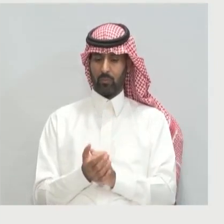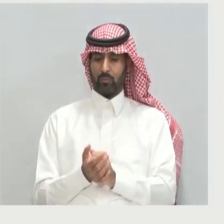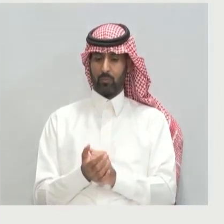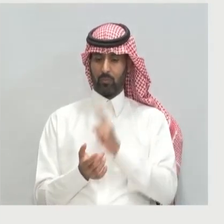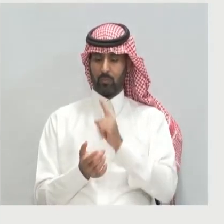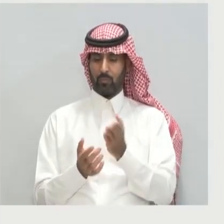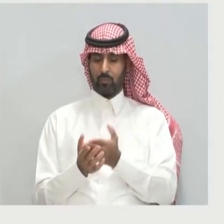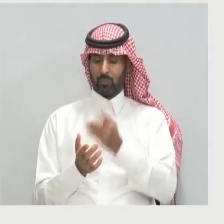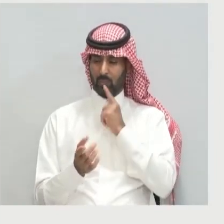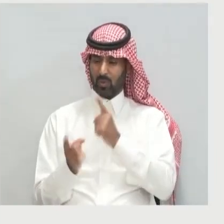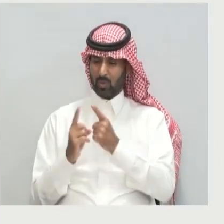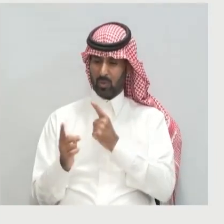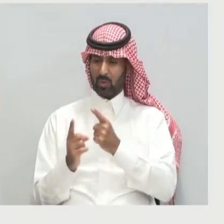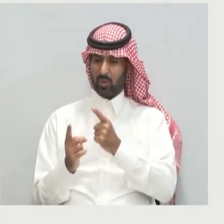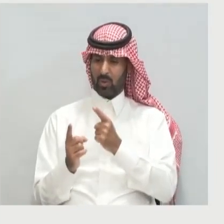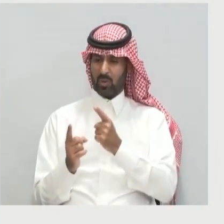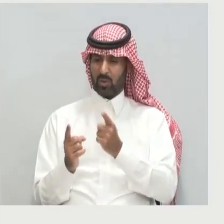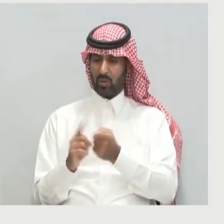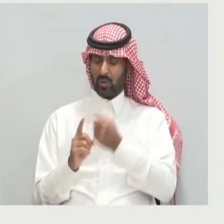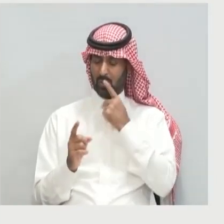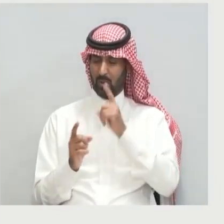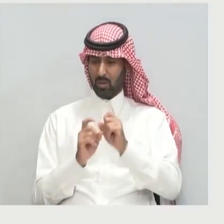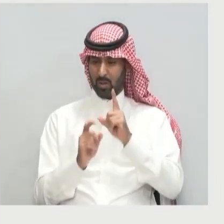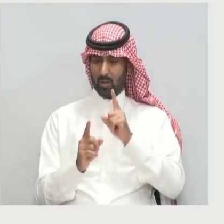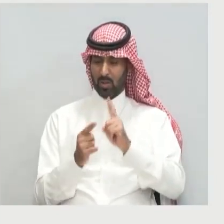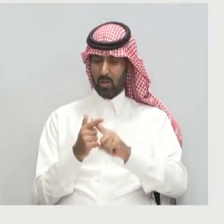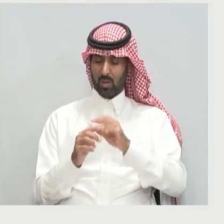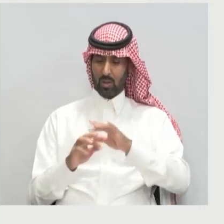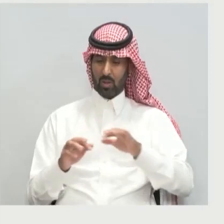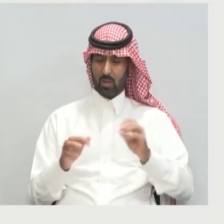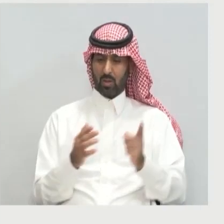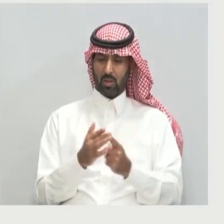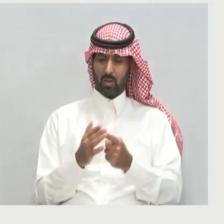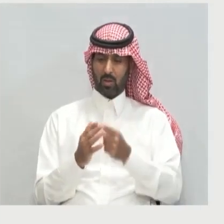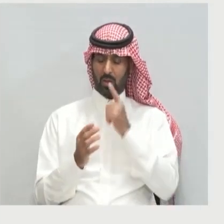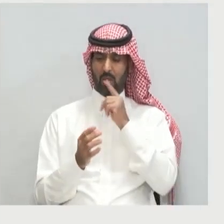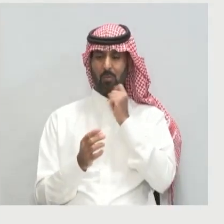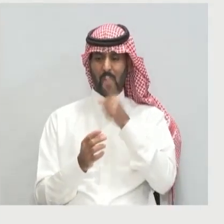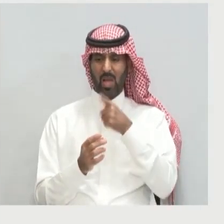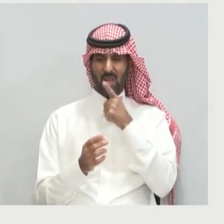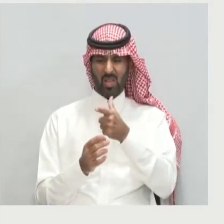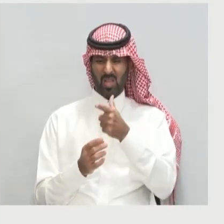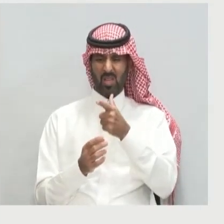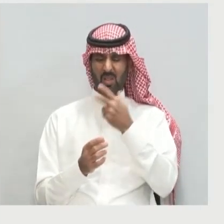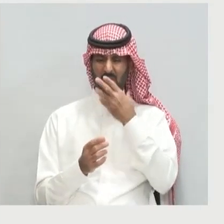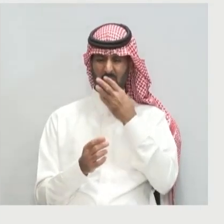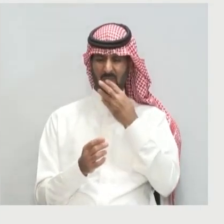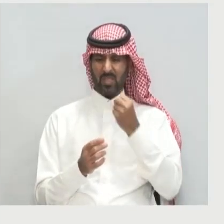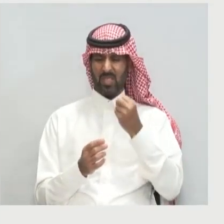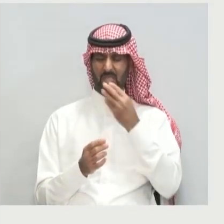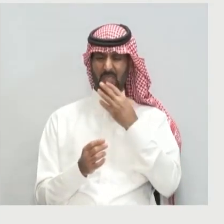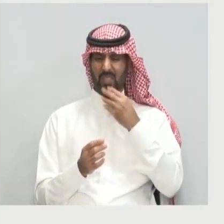وهي مناقشات على الانترنت غالبا ما تكون مصحوبه بالالفاظ النابيه او